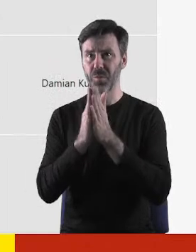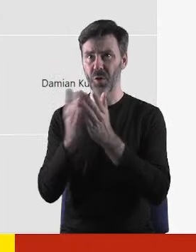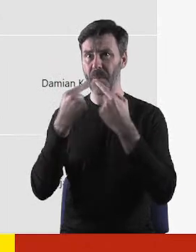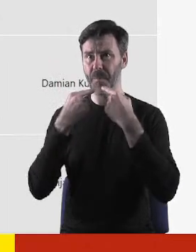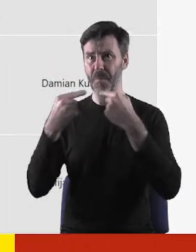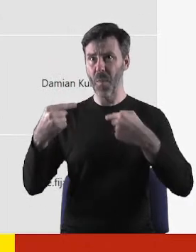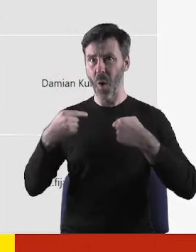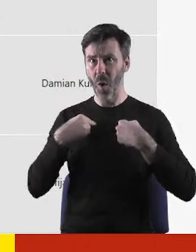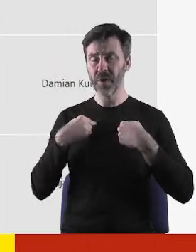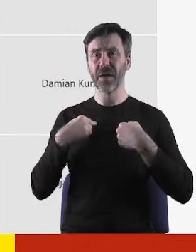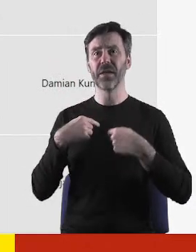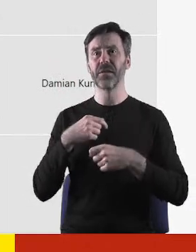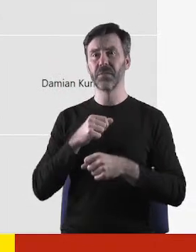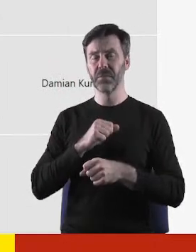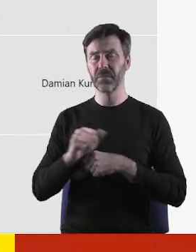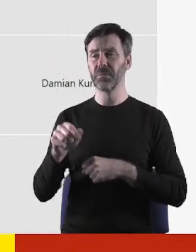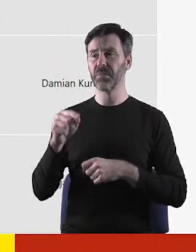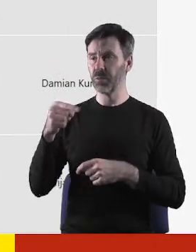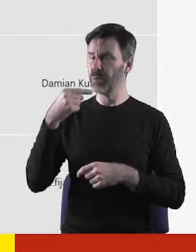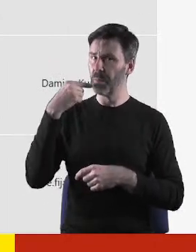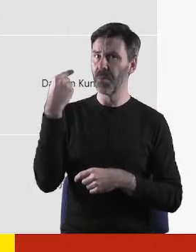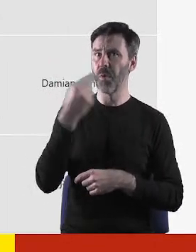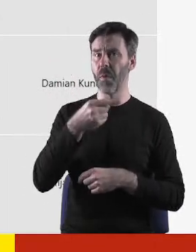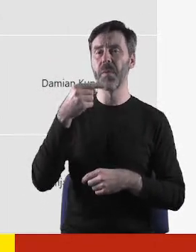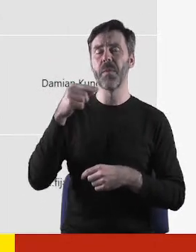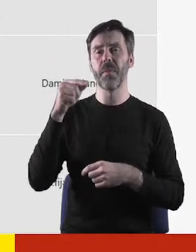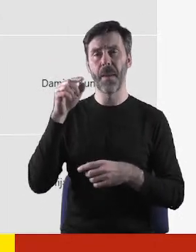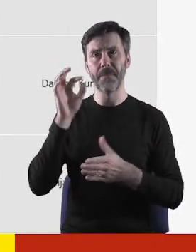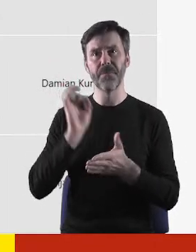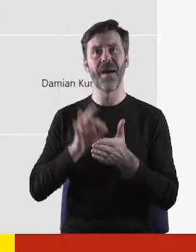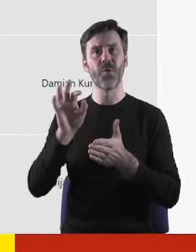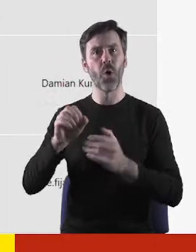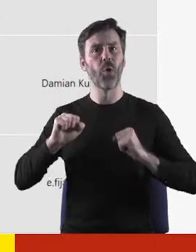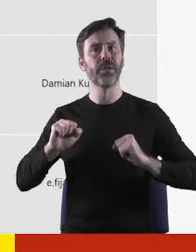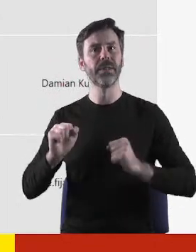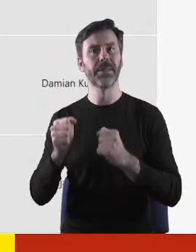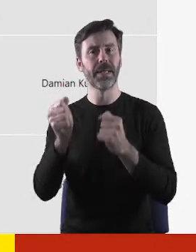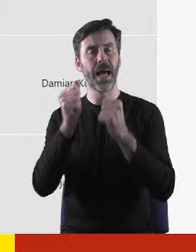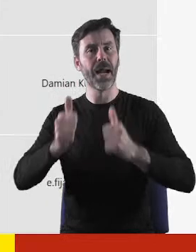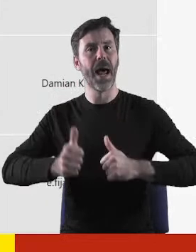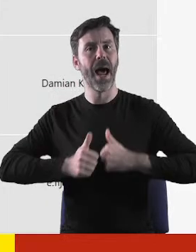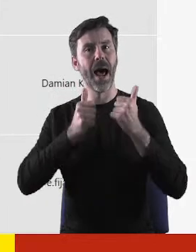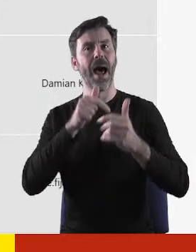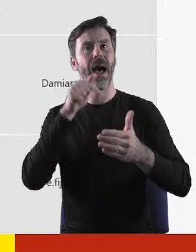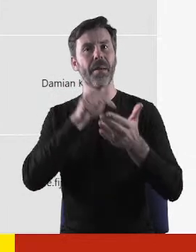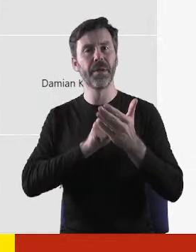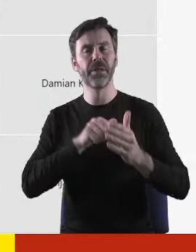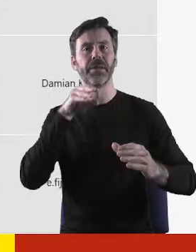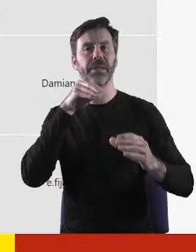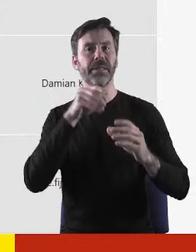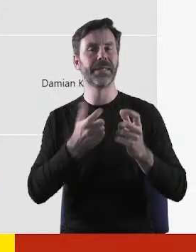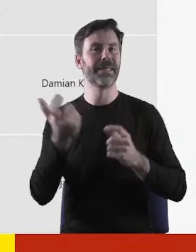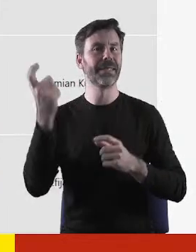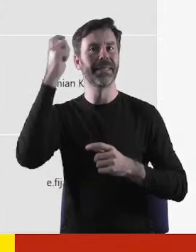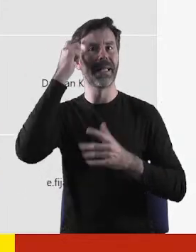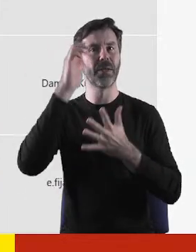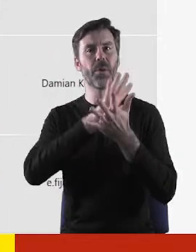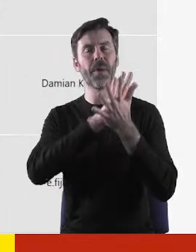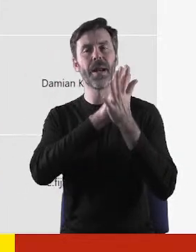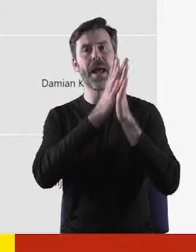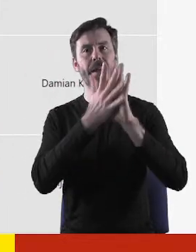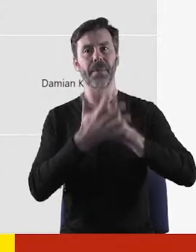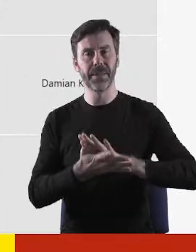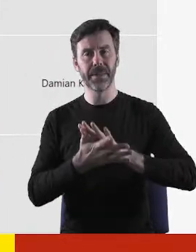i zobowiązał się do tego, że poczyni wszelkie starania, aby to Centrum Rehabilitacji